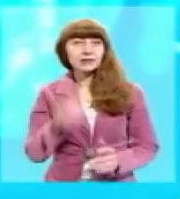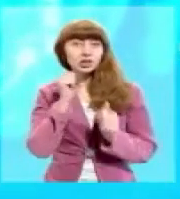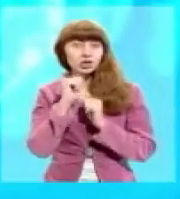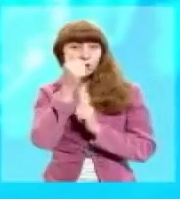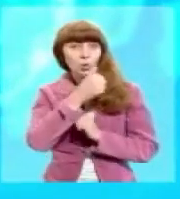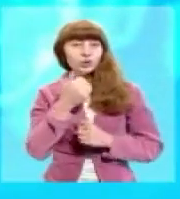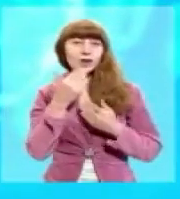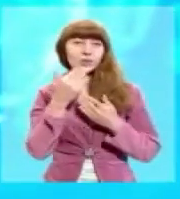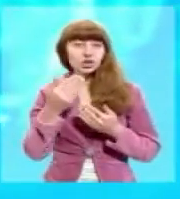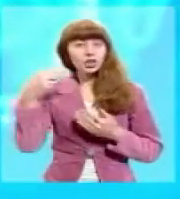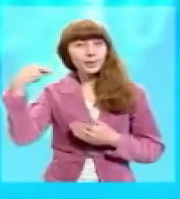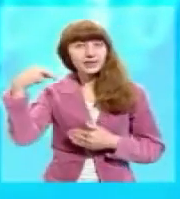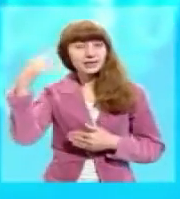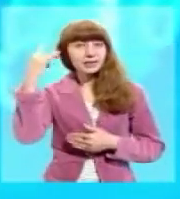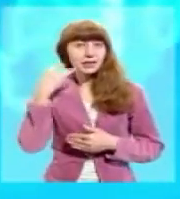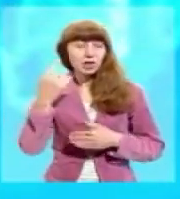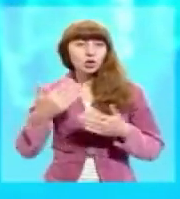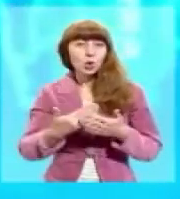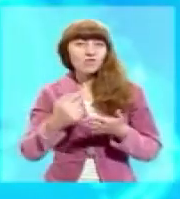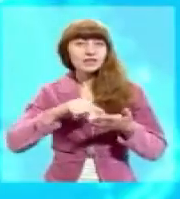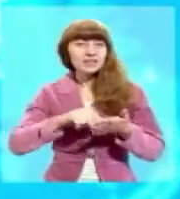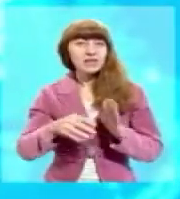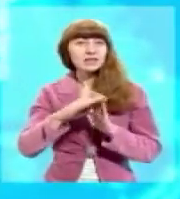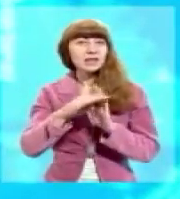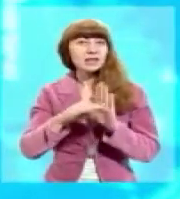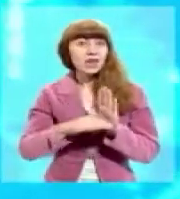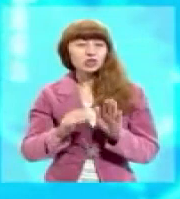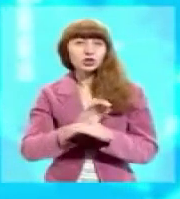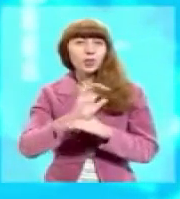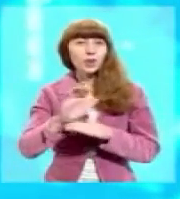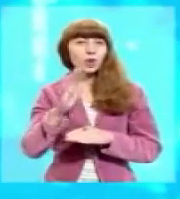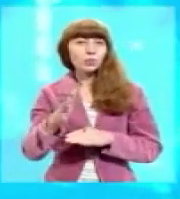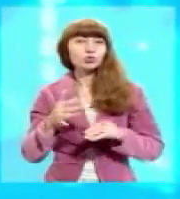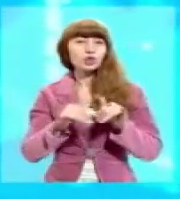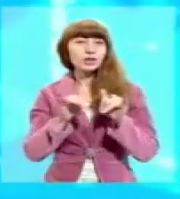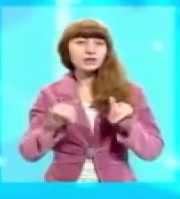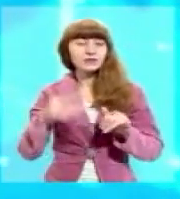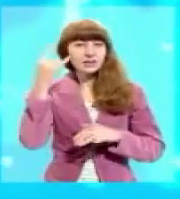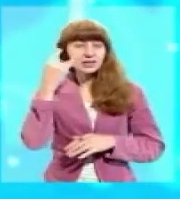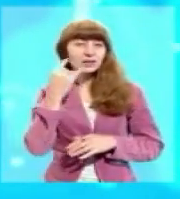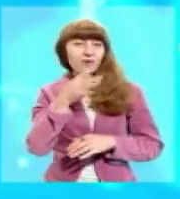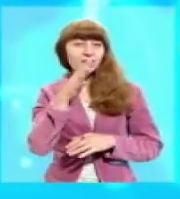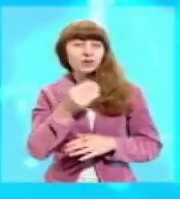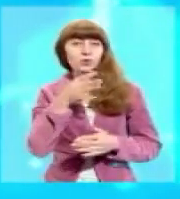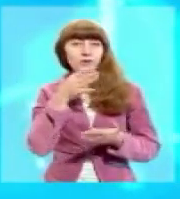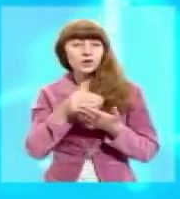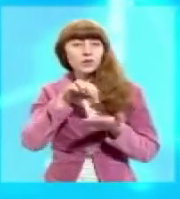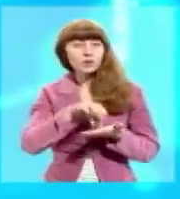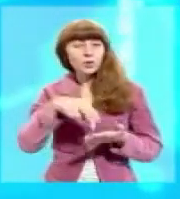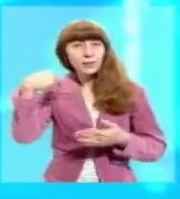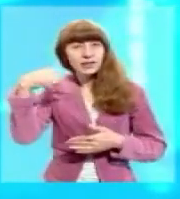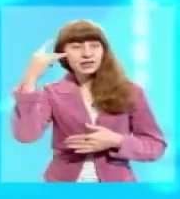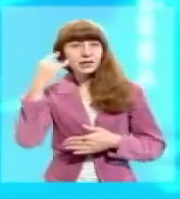Ежегодное послание президента – это новые цели и задачи, которые направлены на дальнейшее развитие страны. В ходе своего выступления